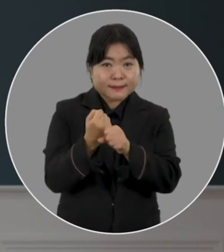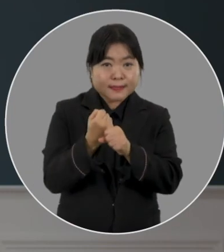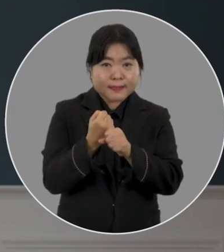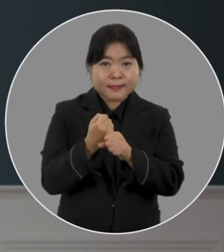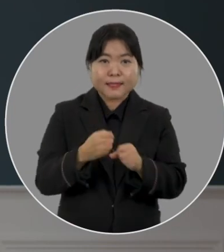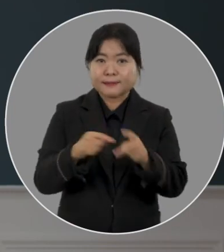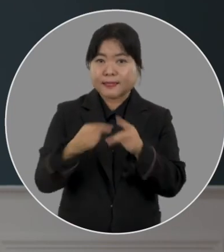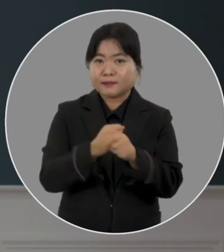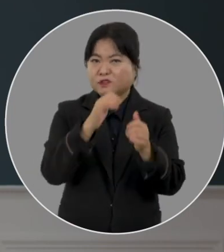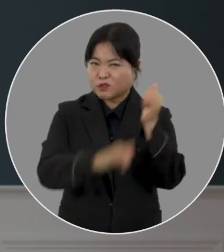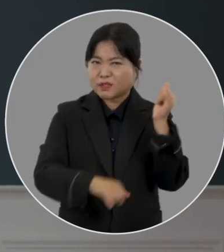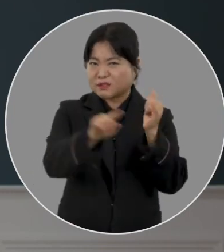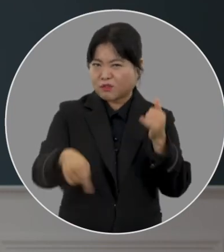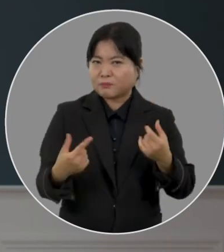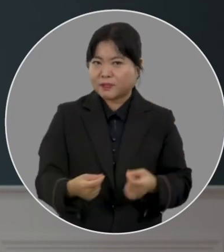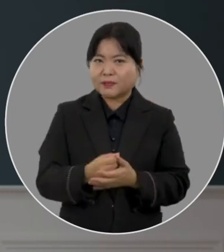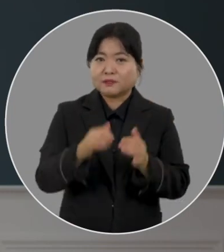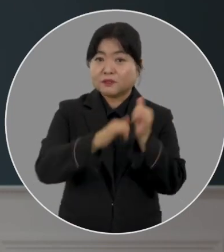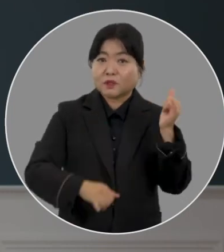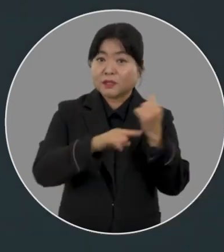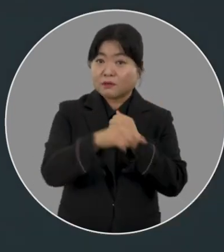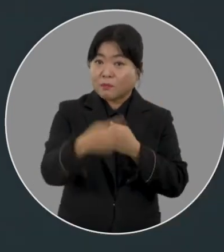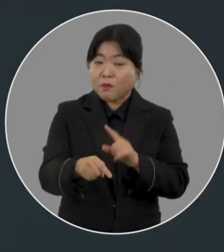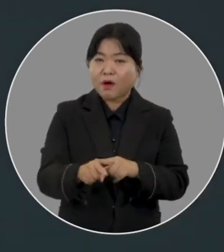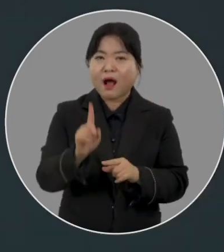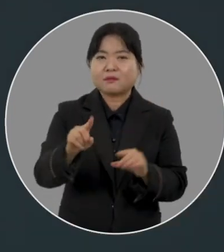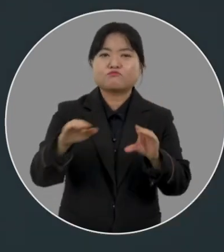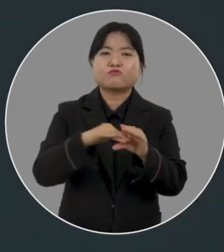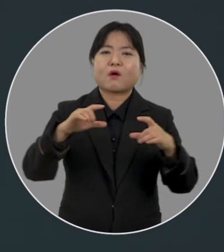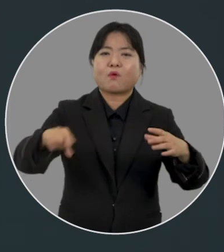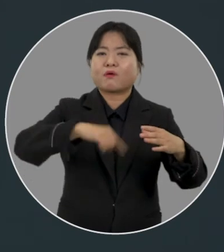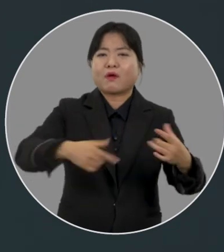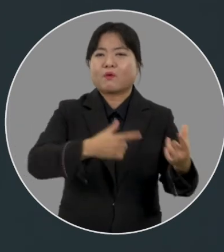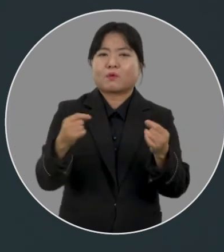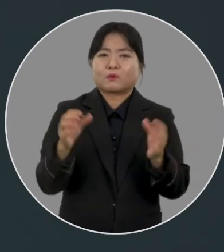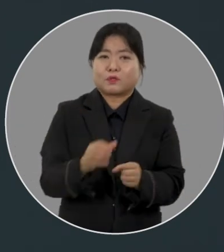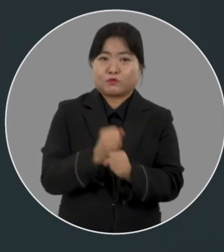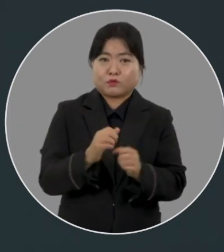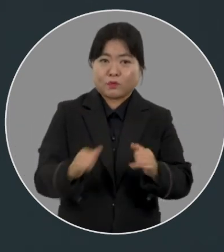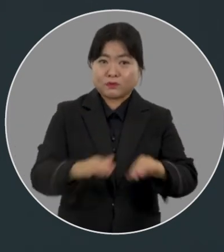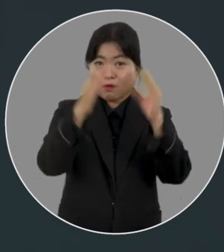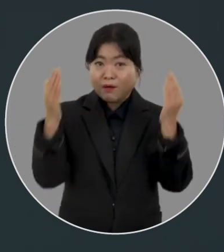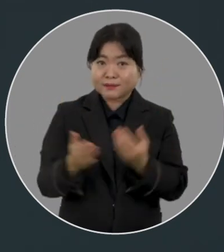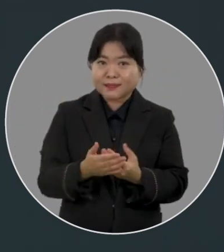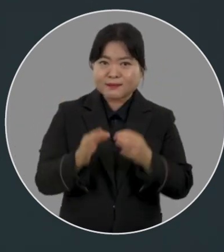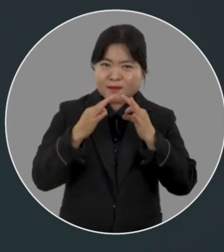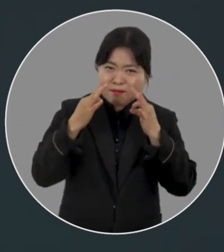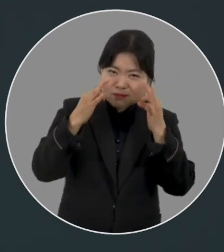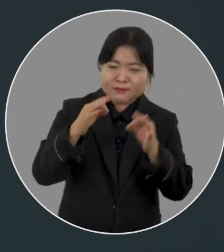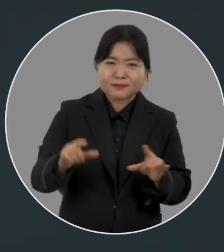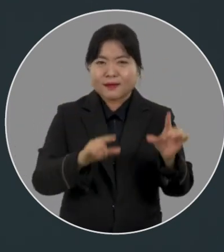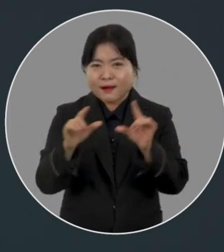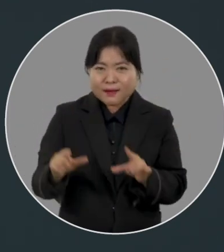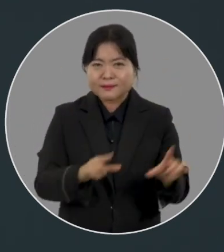인류학자가 이해하는 역사는 이런 겁니다. 역사라는 것은 한 문화권 공동체 구성원 전체가 절절히